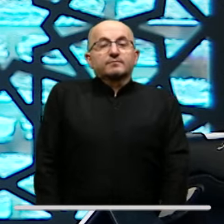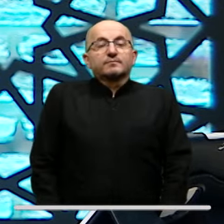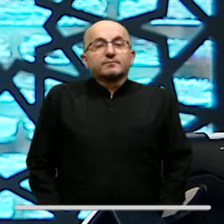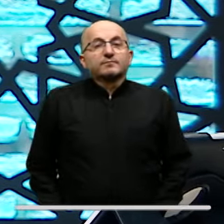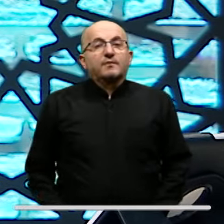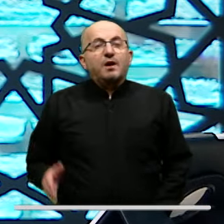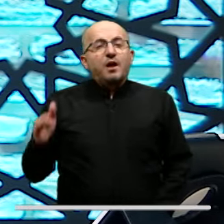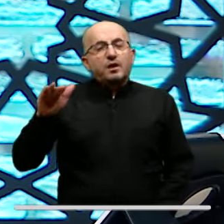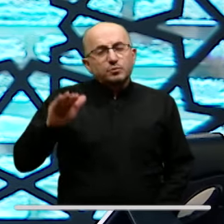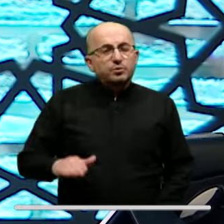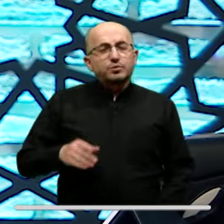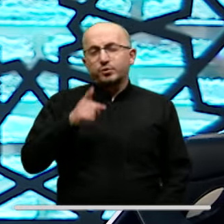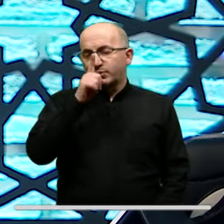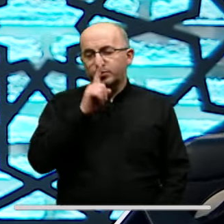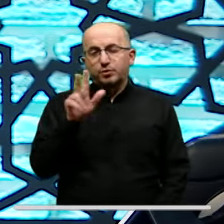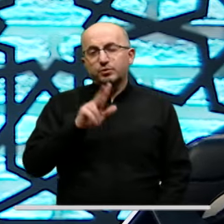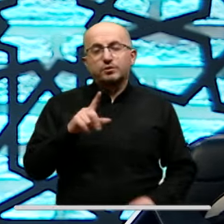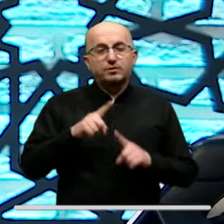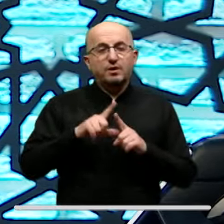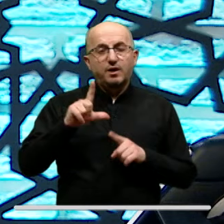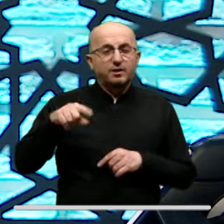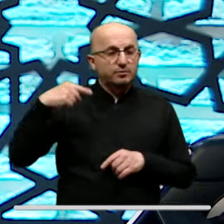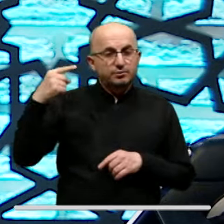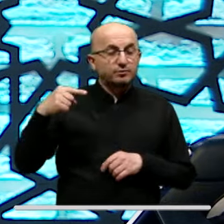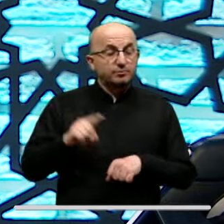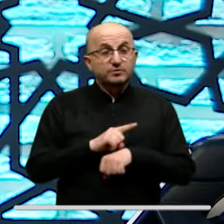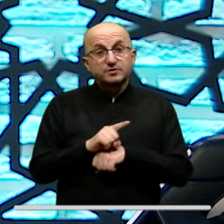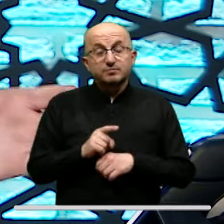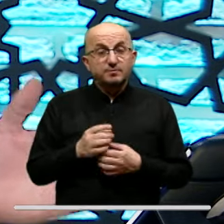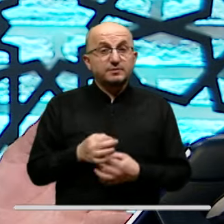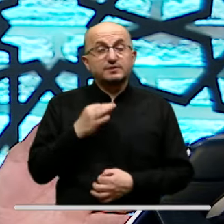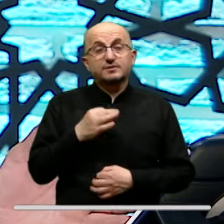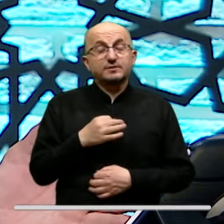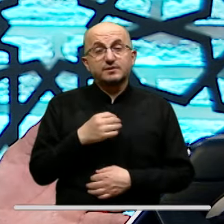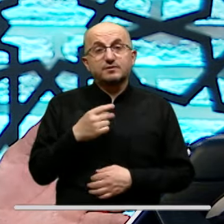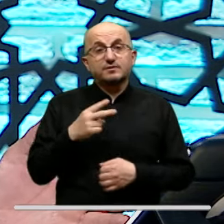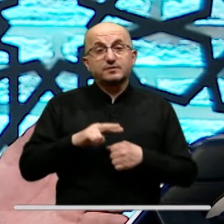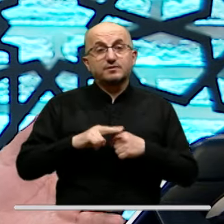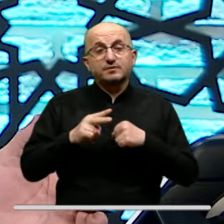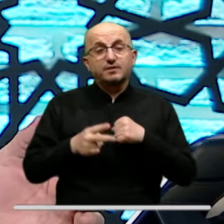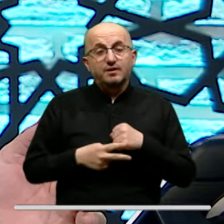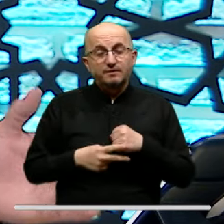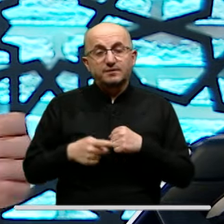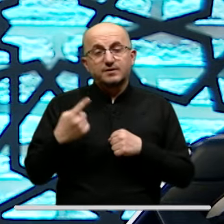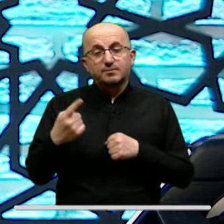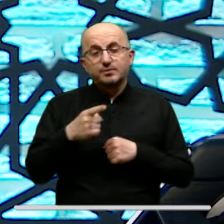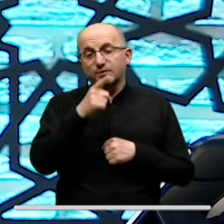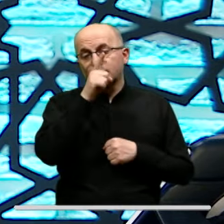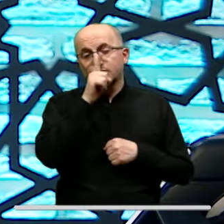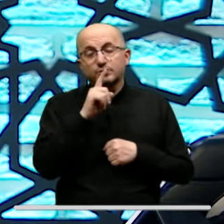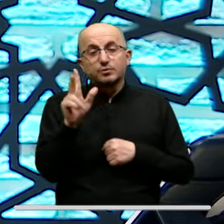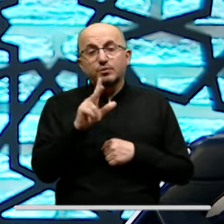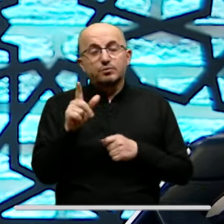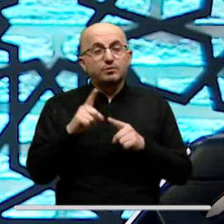asgari 130 Türk Lirası olarak düşündüğümüzde bir insan şöyle ik haftada 1 130 lirayı şartlarını